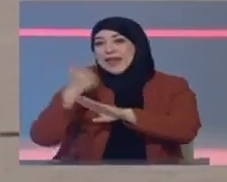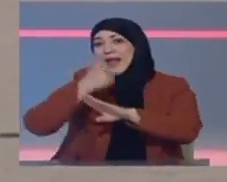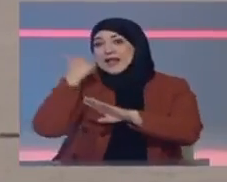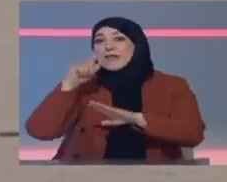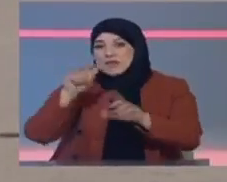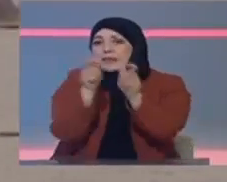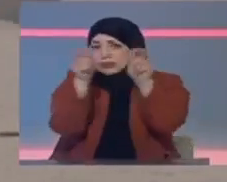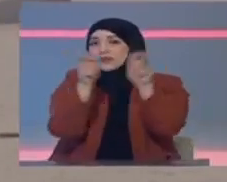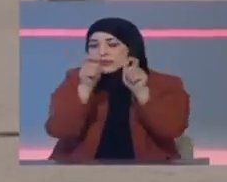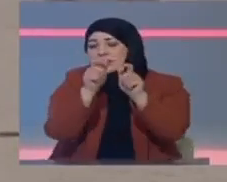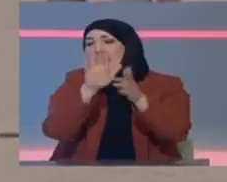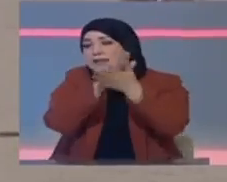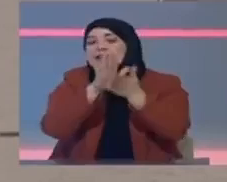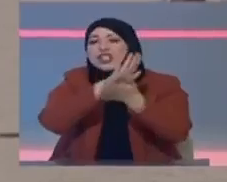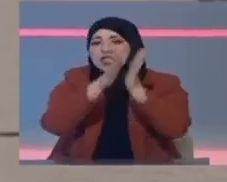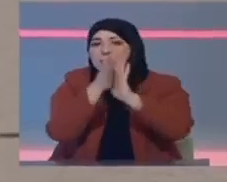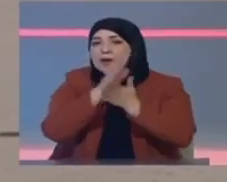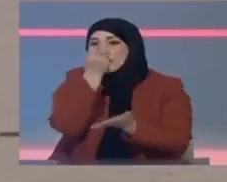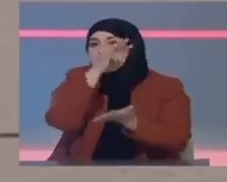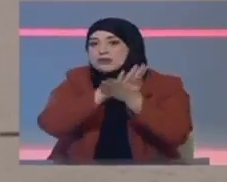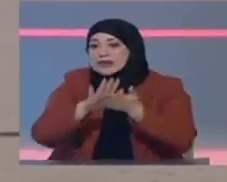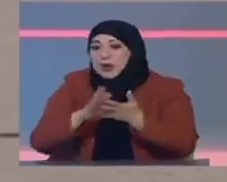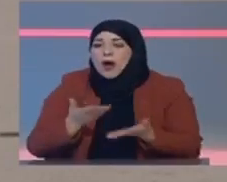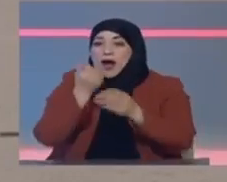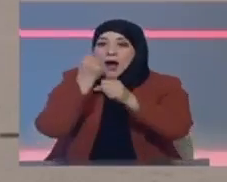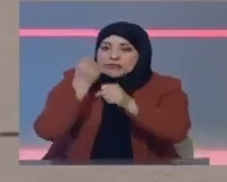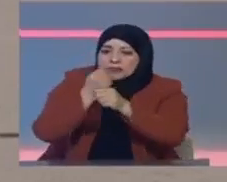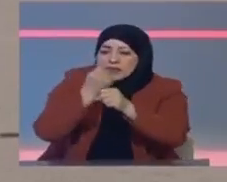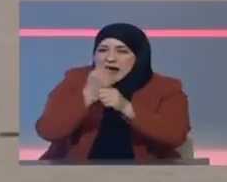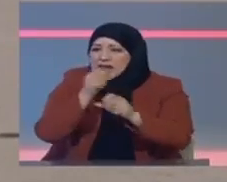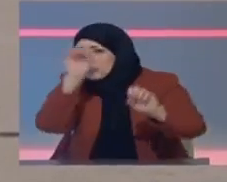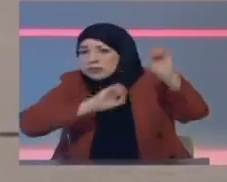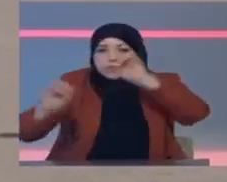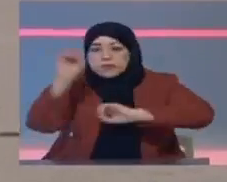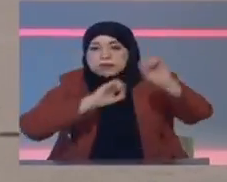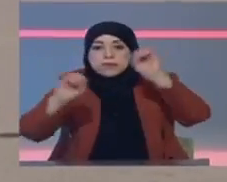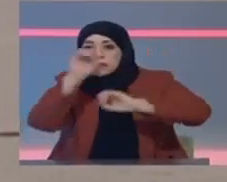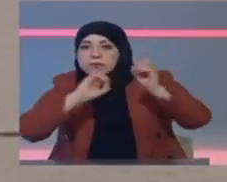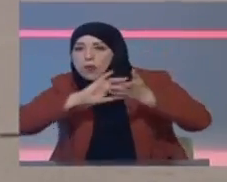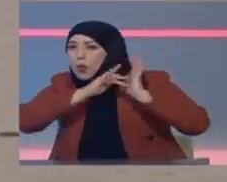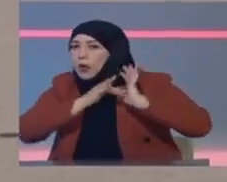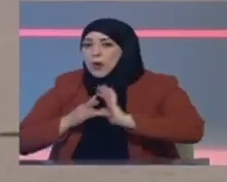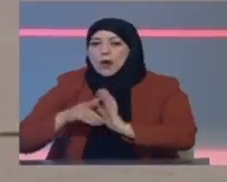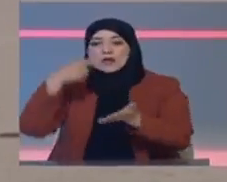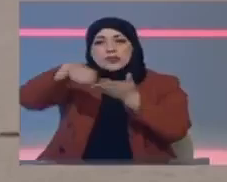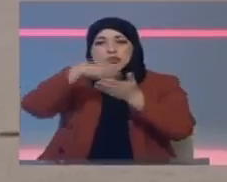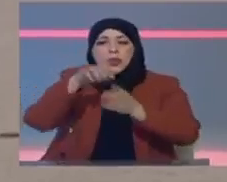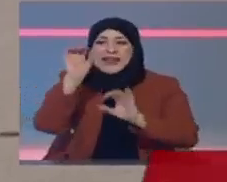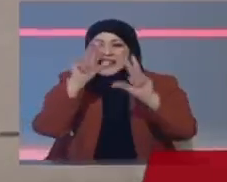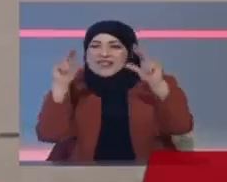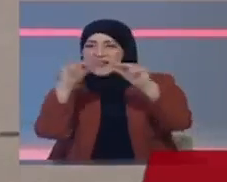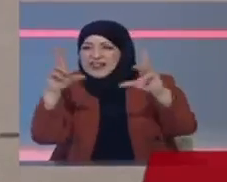معناتها جمعيه وقمنا ب تعقيم السوق بال المواد اللي ما عليها ال ال